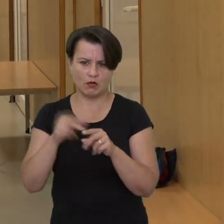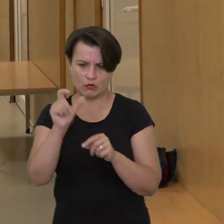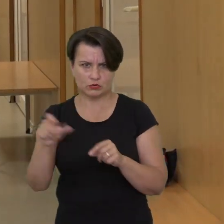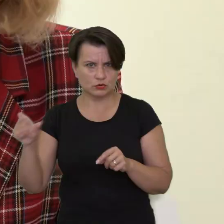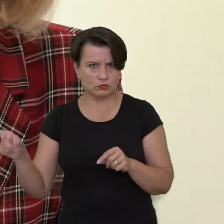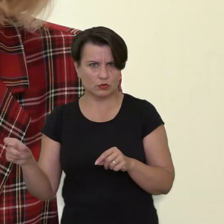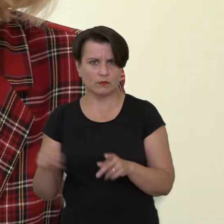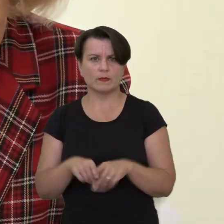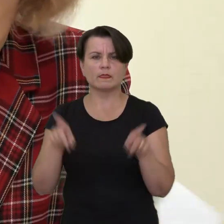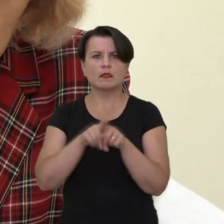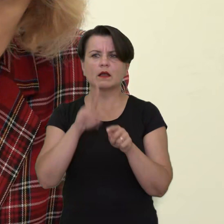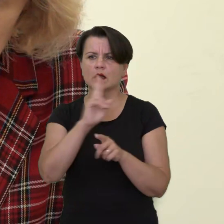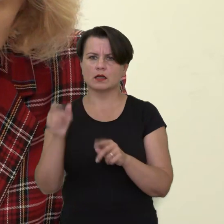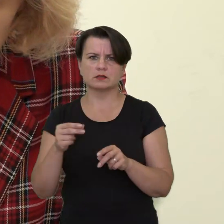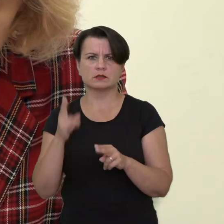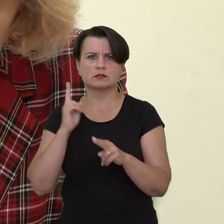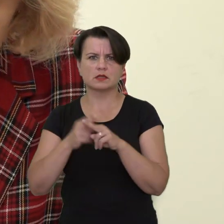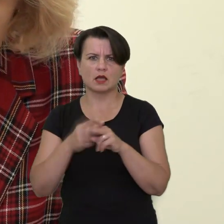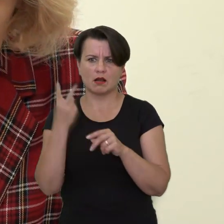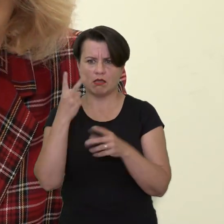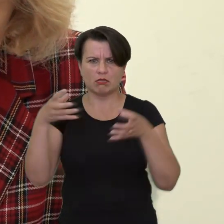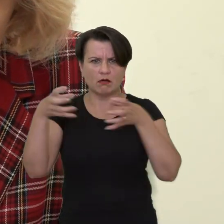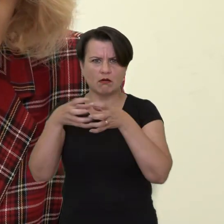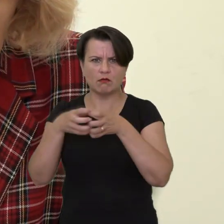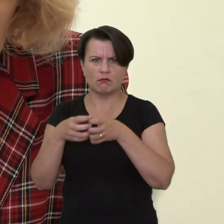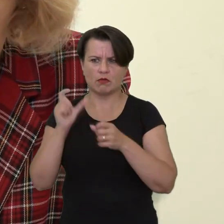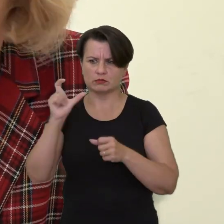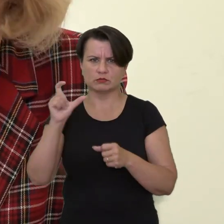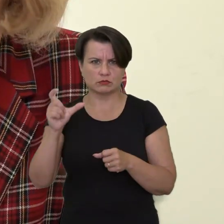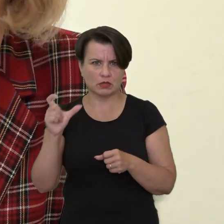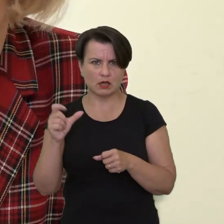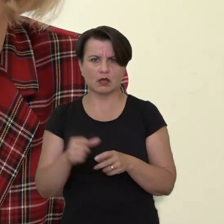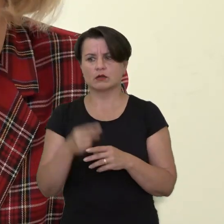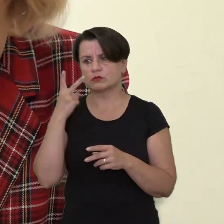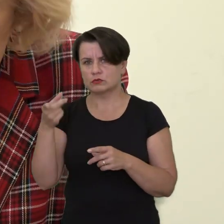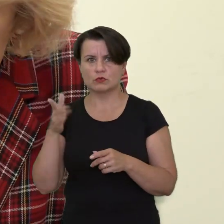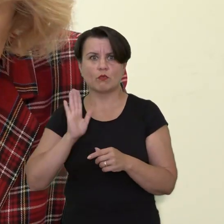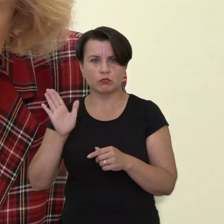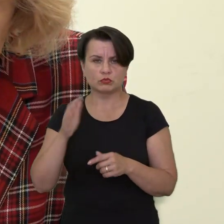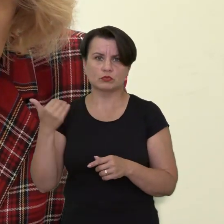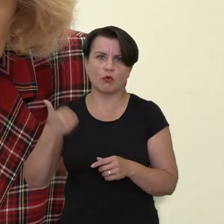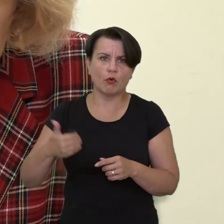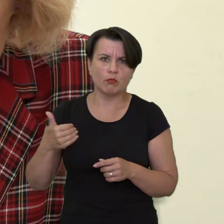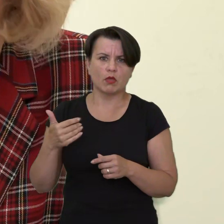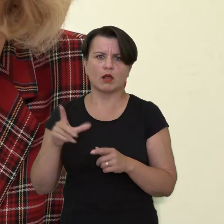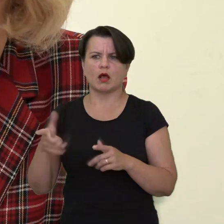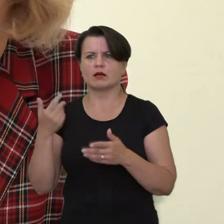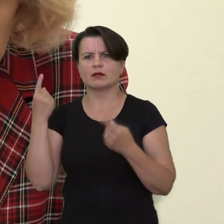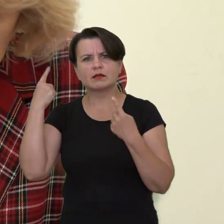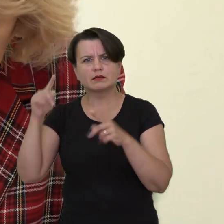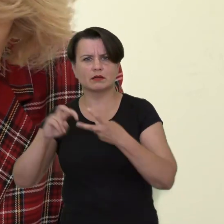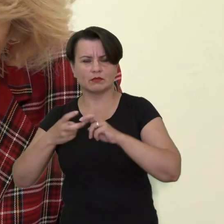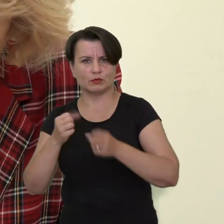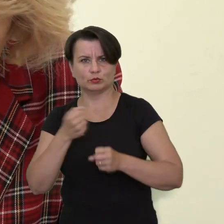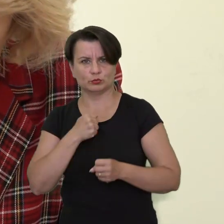ligoniai, sergantis antro tipo cukriniu diabetu, atsižvelgiant, ar jie laukia operacijos, ar galbūt yra